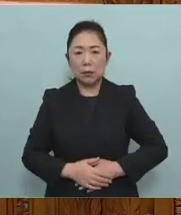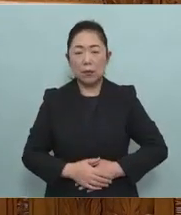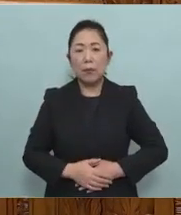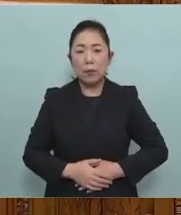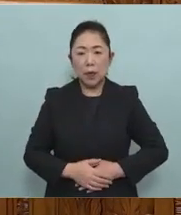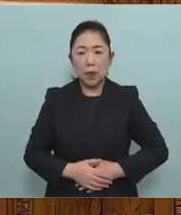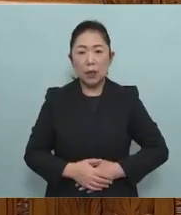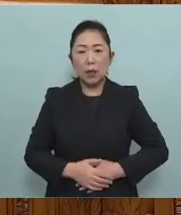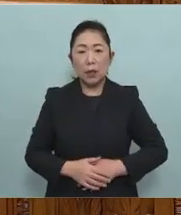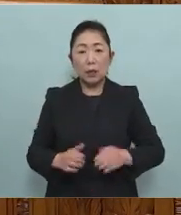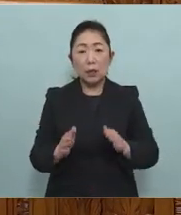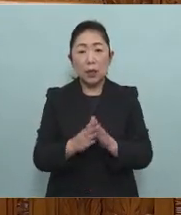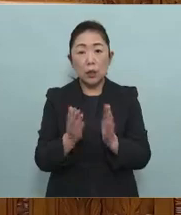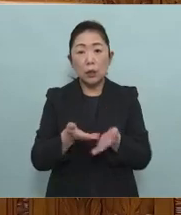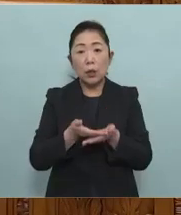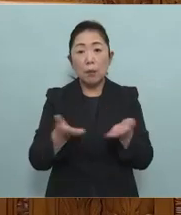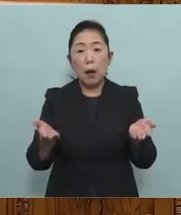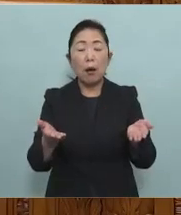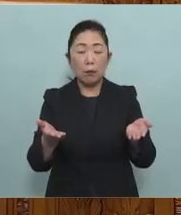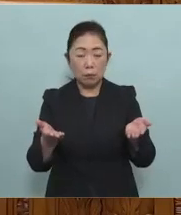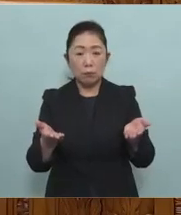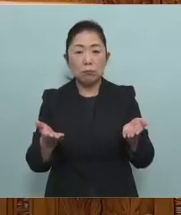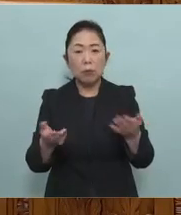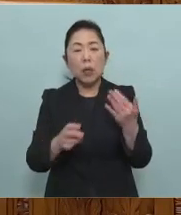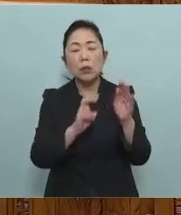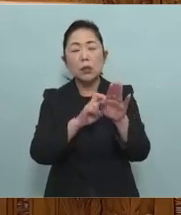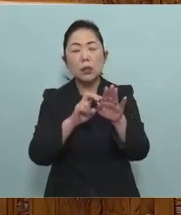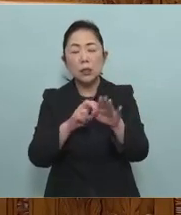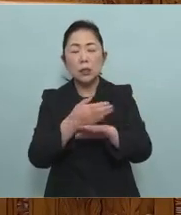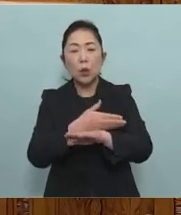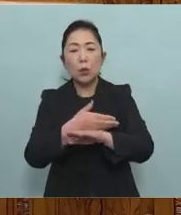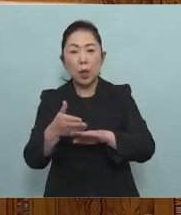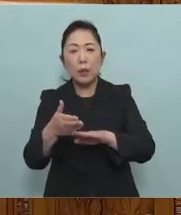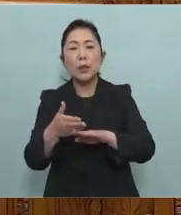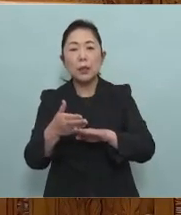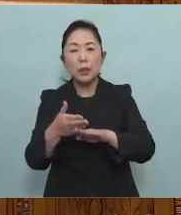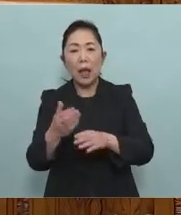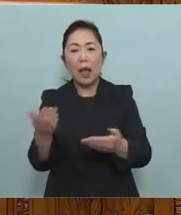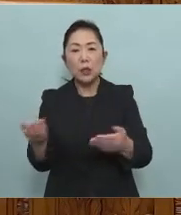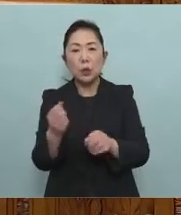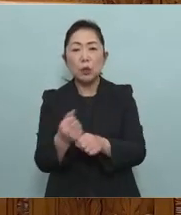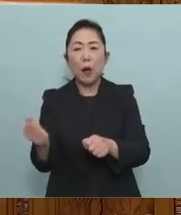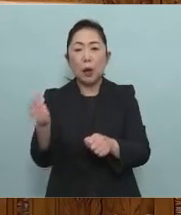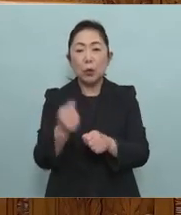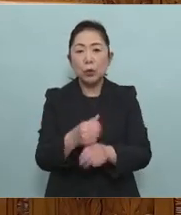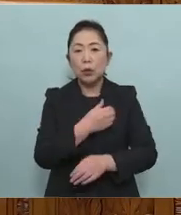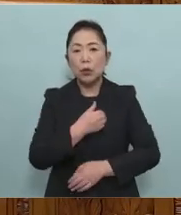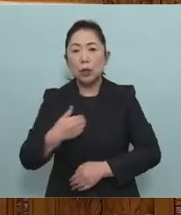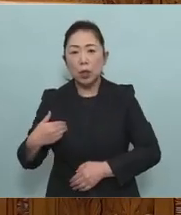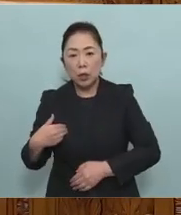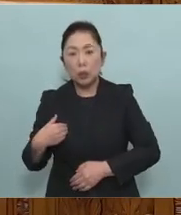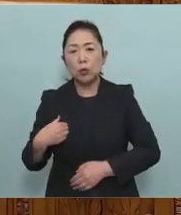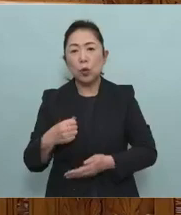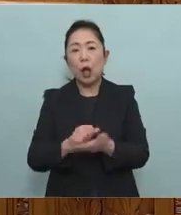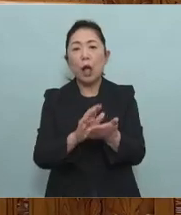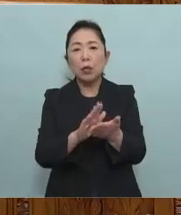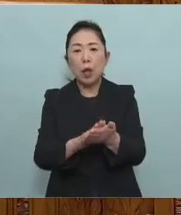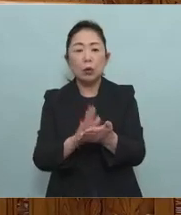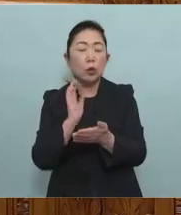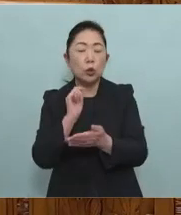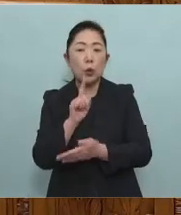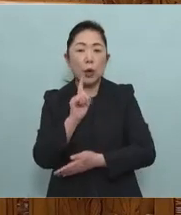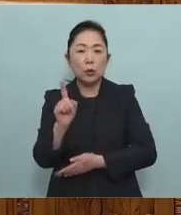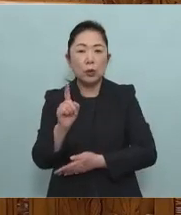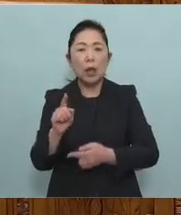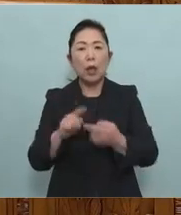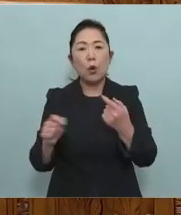リーフレットなどで周知を行ってきた、診療の手引きで職場復帰の支援をお示ししていると答弁されています。しかし、厚生労